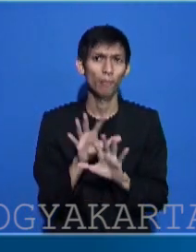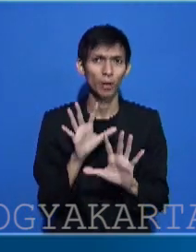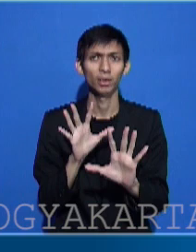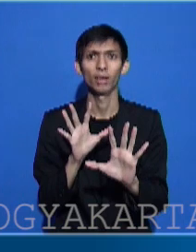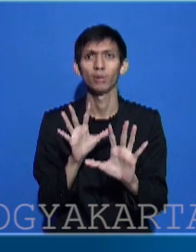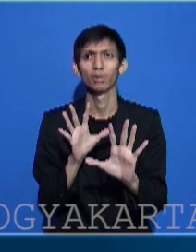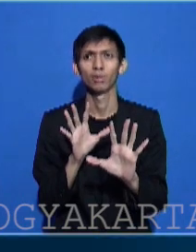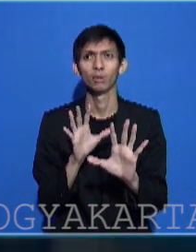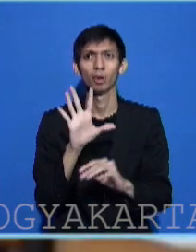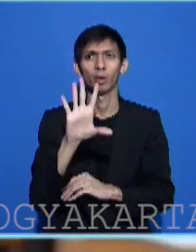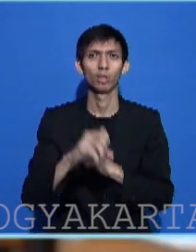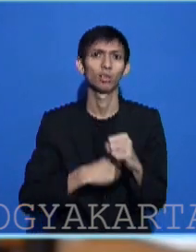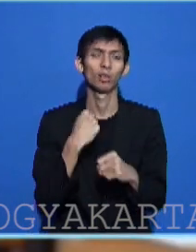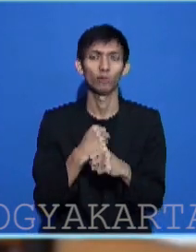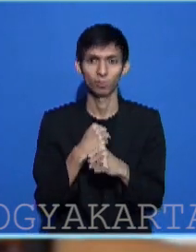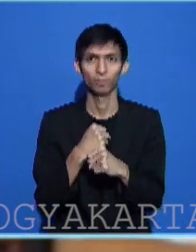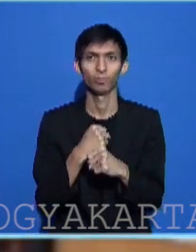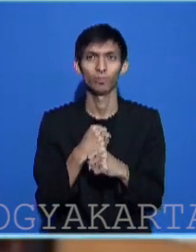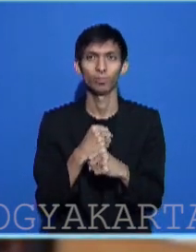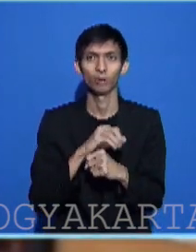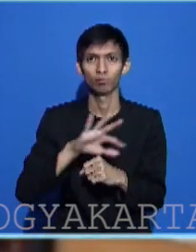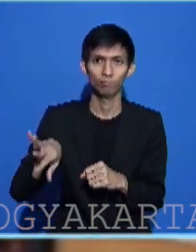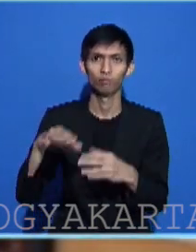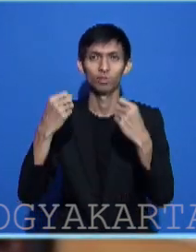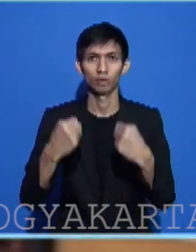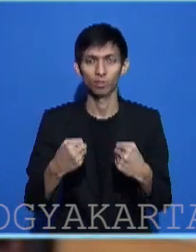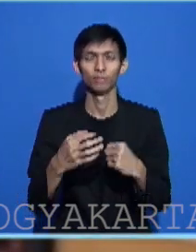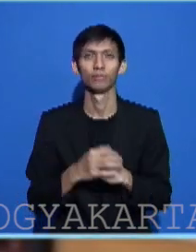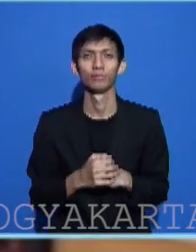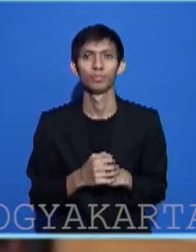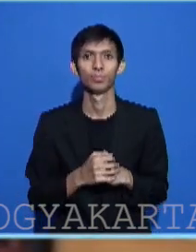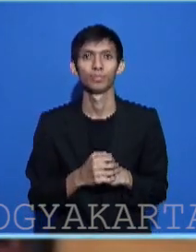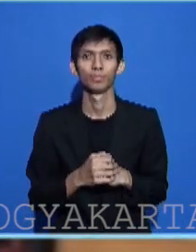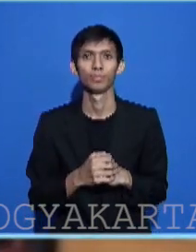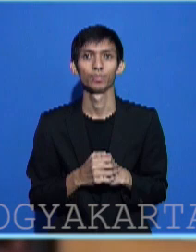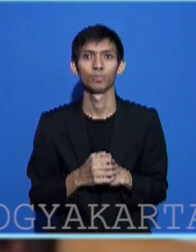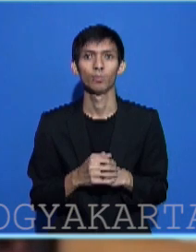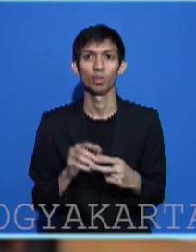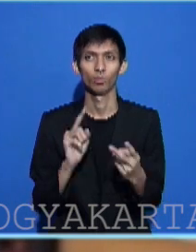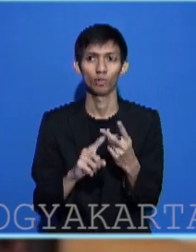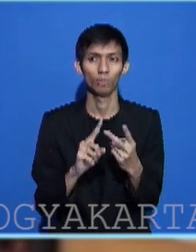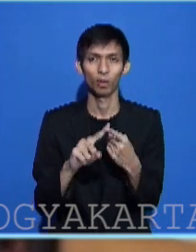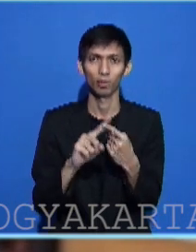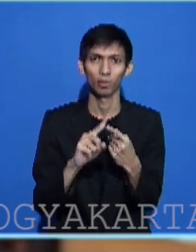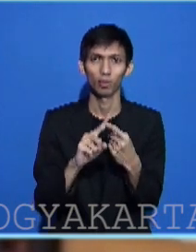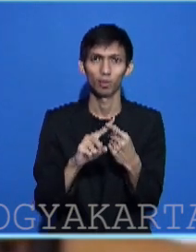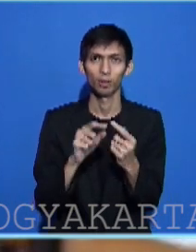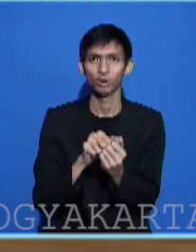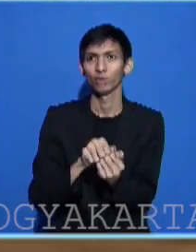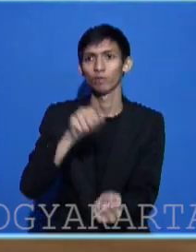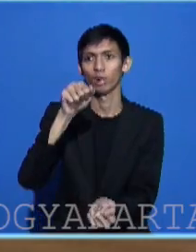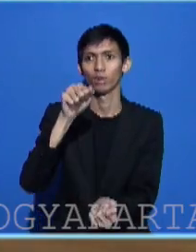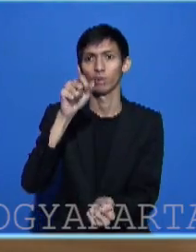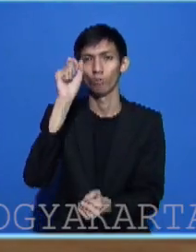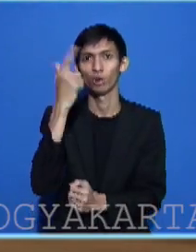tahun ya boleh mendaftar yang wajib dicantumkan adalah yang pertama terkait dengan surat PN tersebut yang kedua putusannya